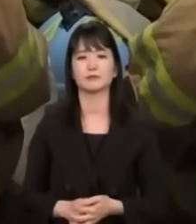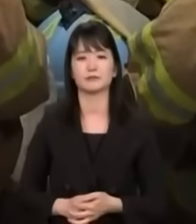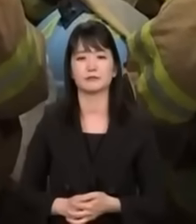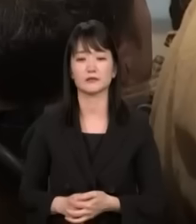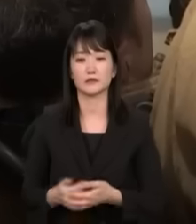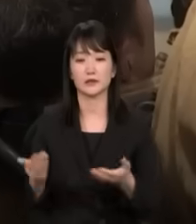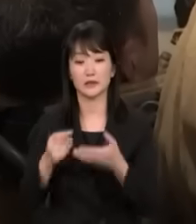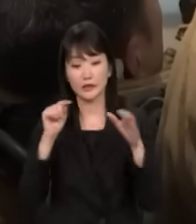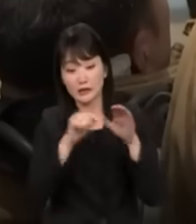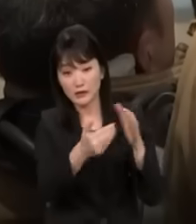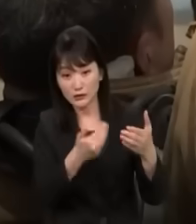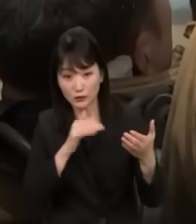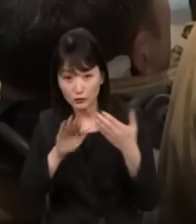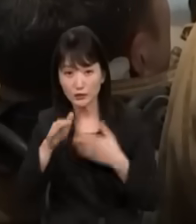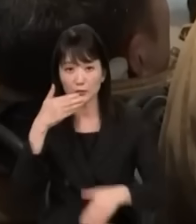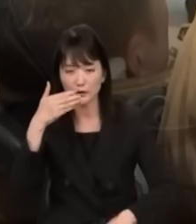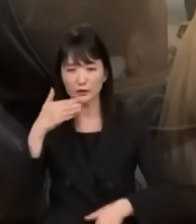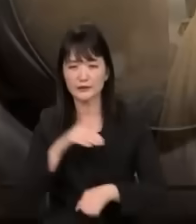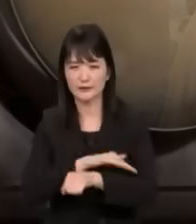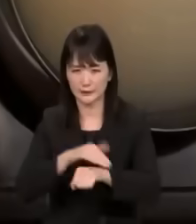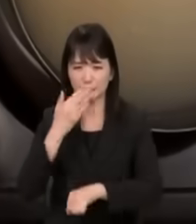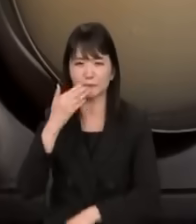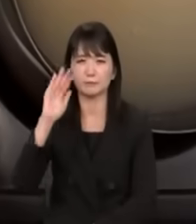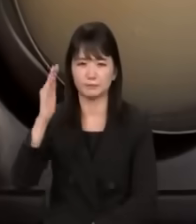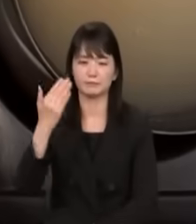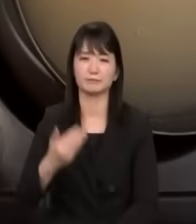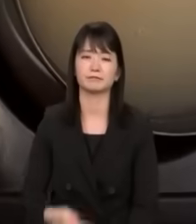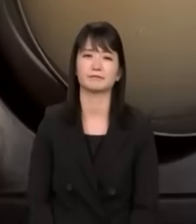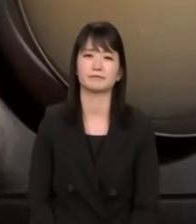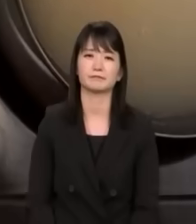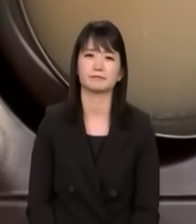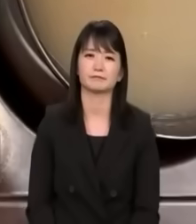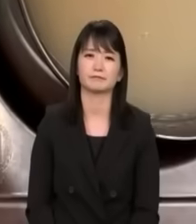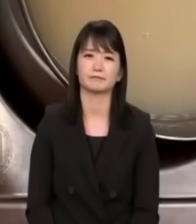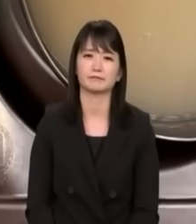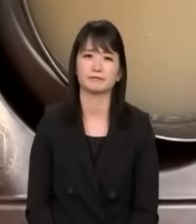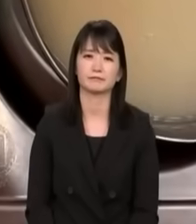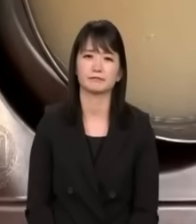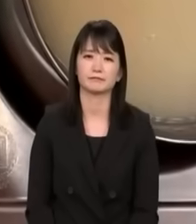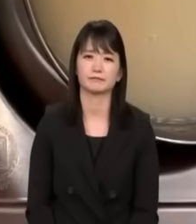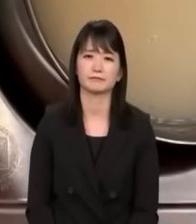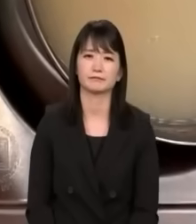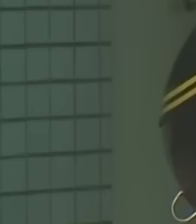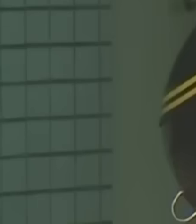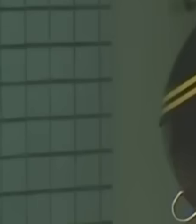먹는 급식이라도 든든히 챙겨줘야 합니다. JTBC 이은진입니다.